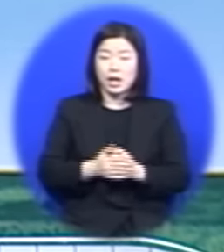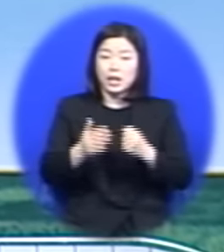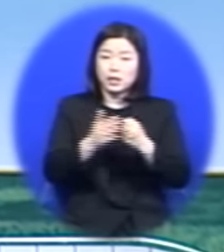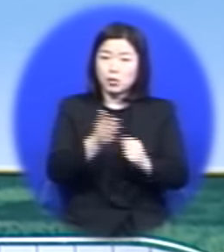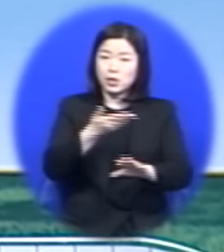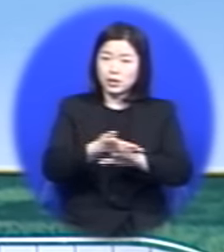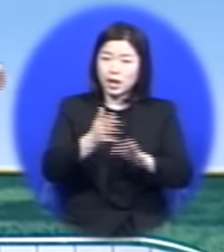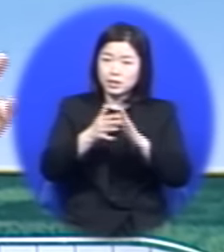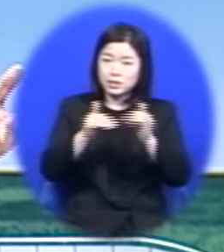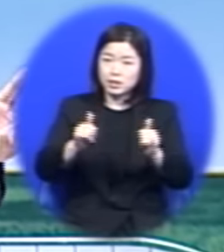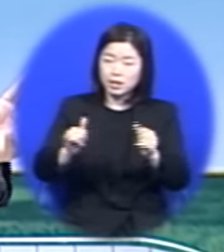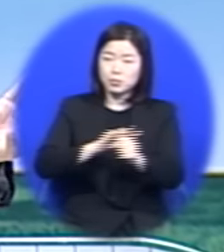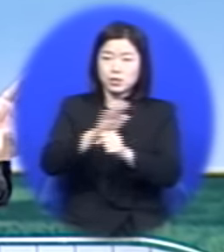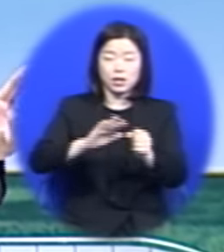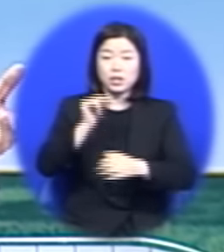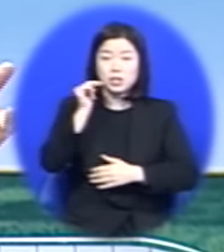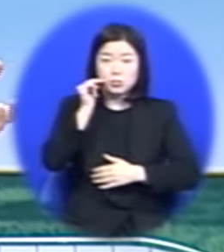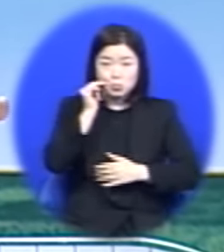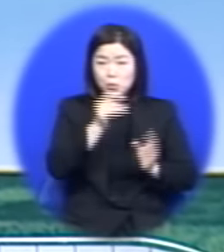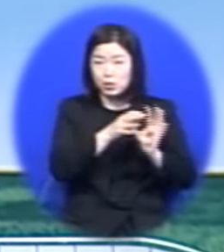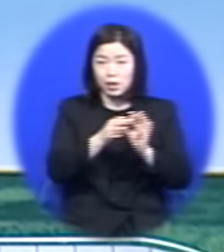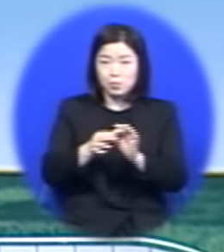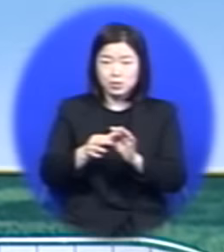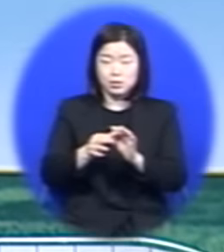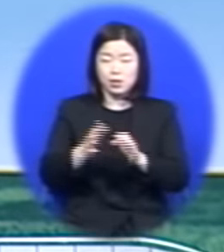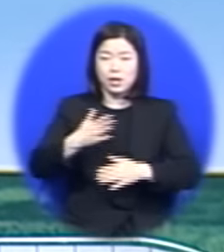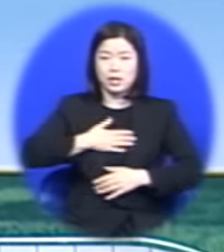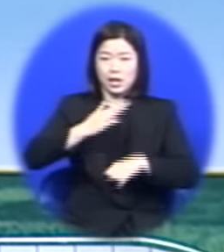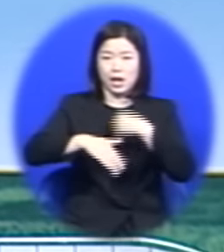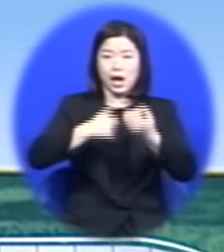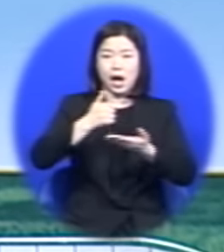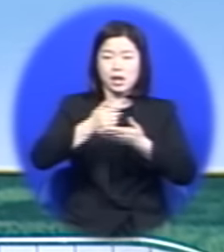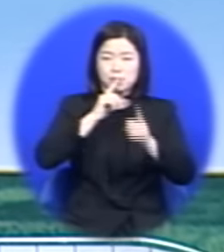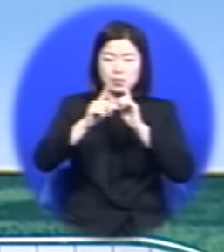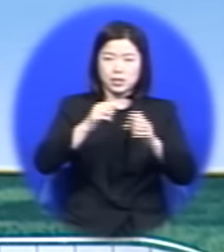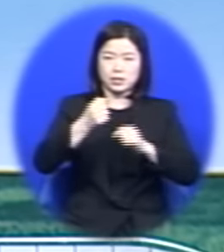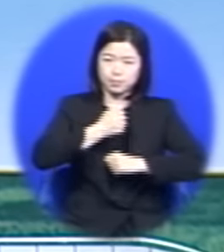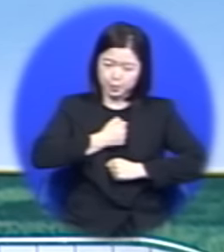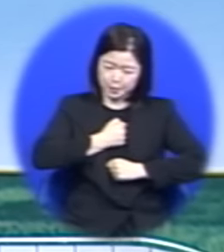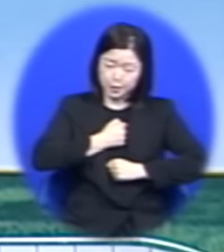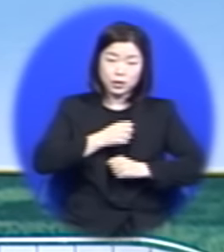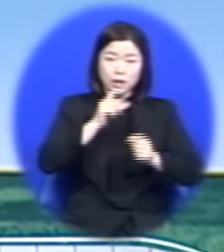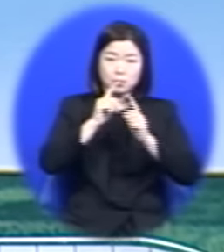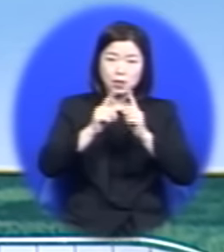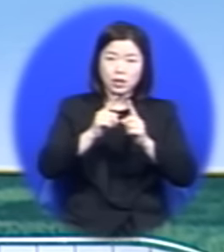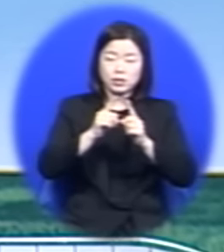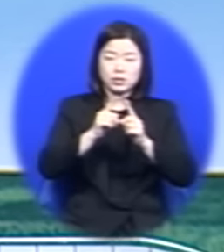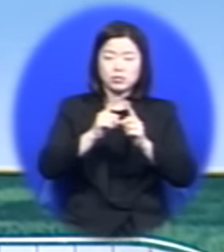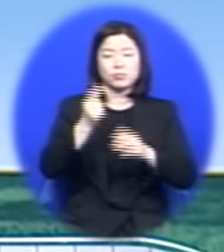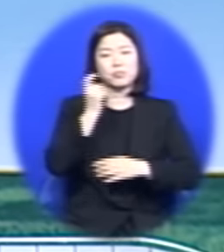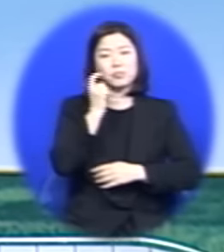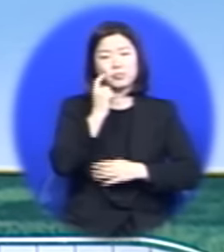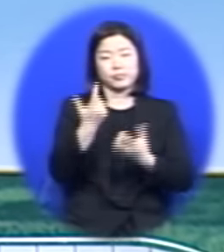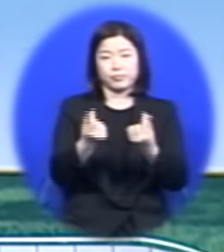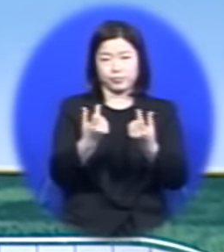그러므로 다른 사람을 사랑하지 못하면서 나는 하나님의 말씀을 지켰다는 것은 거짓말입니다.